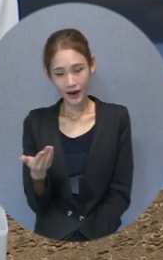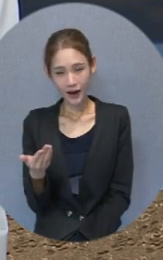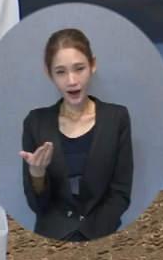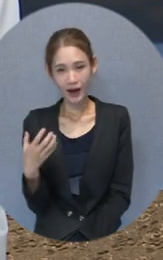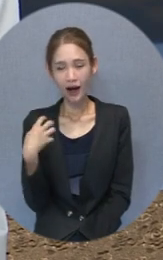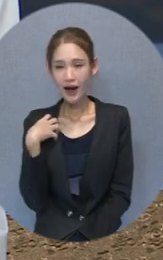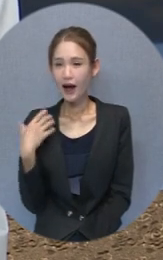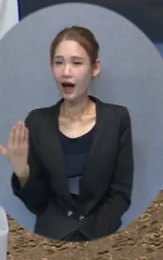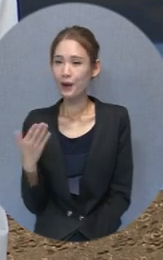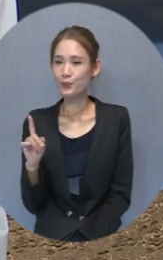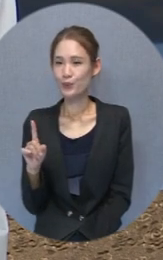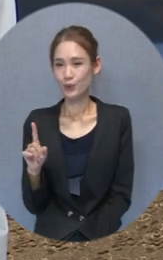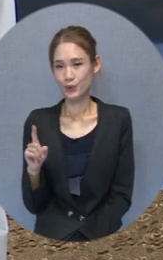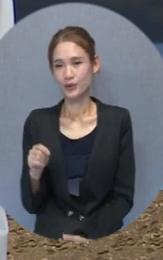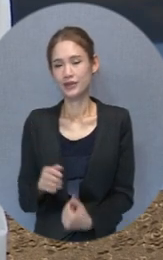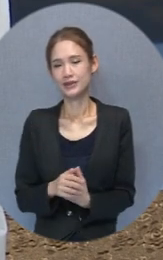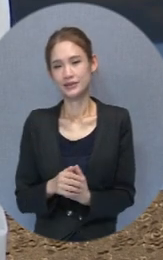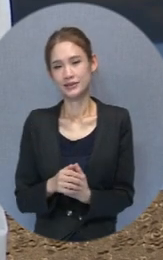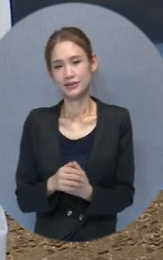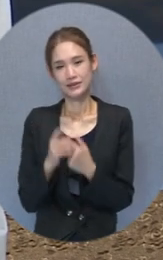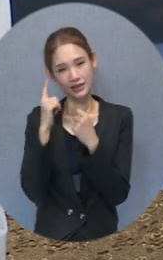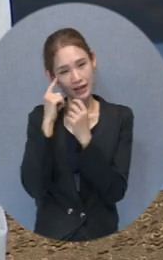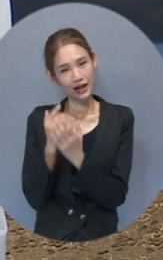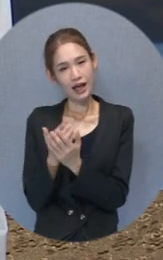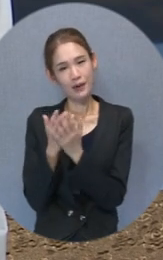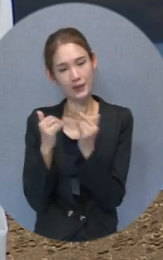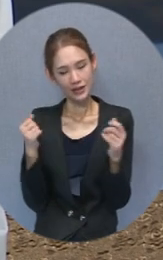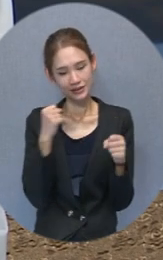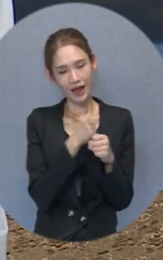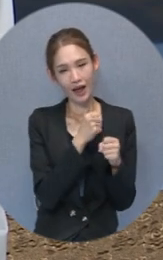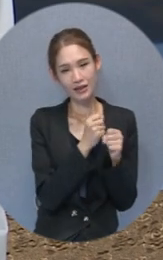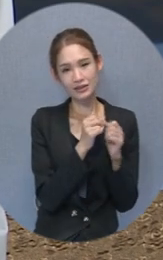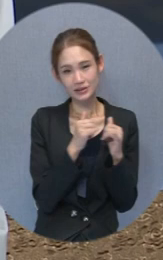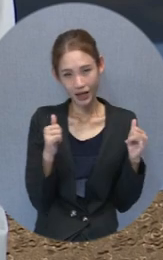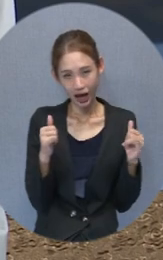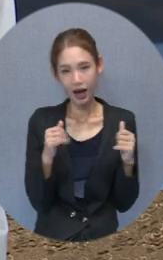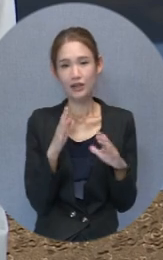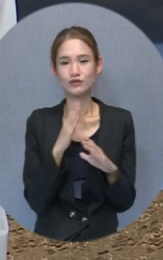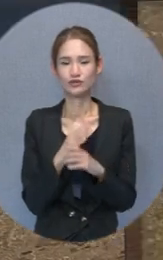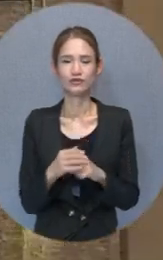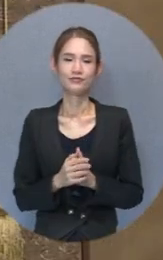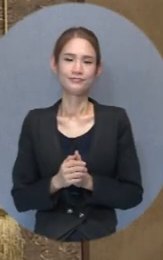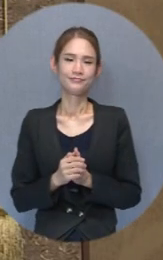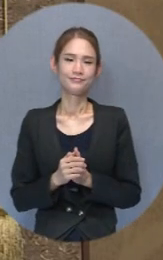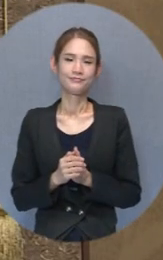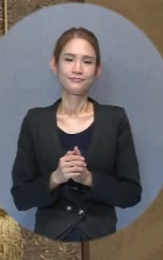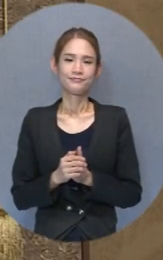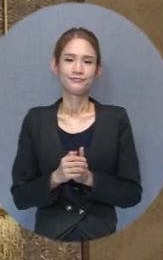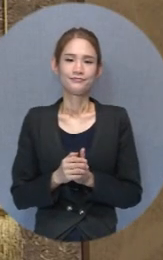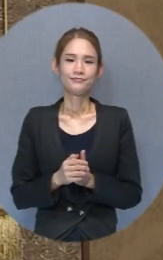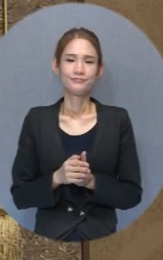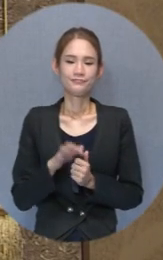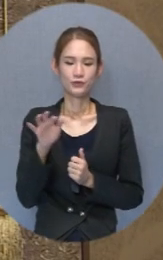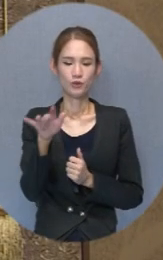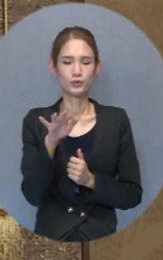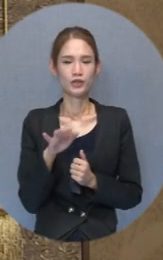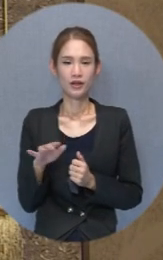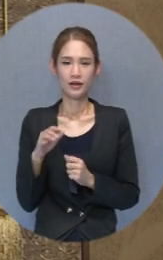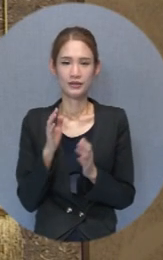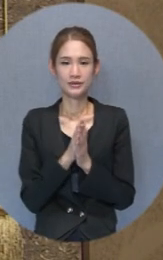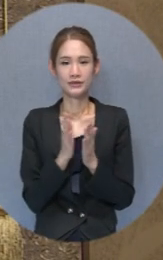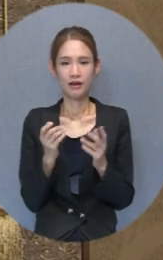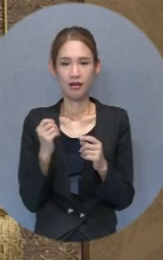계신지. 네, 지금은 이제 개발자, 제작자로 하고도 있고요. 네. 그리고 이제 그 점자